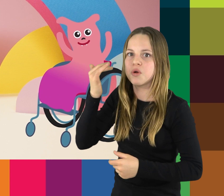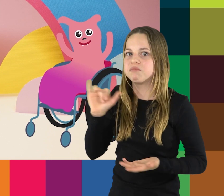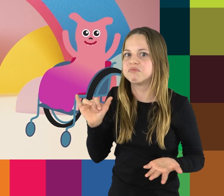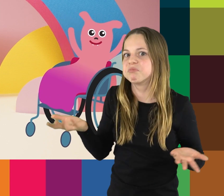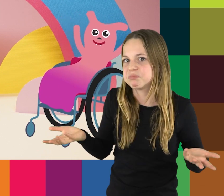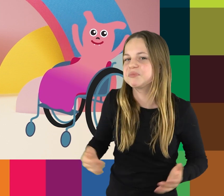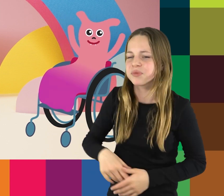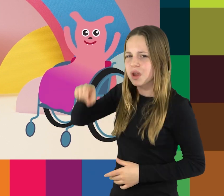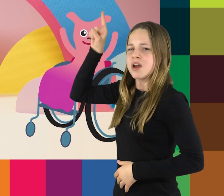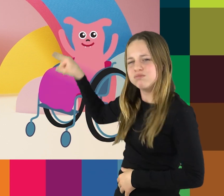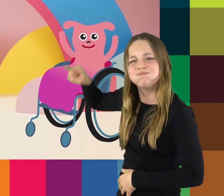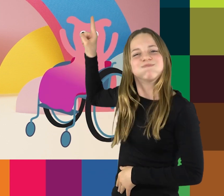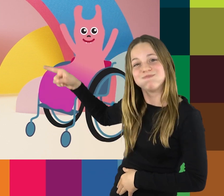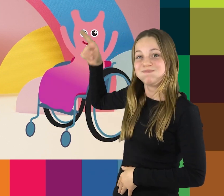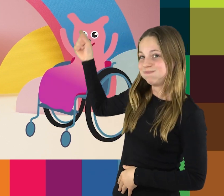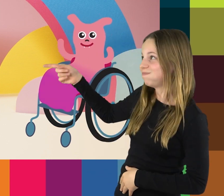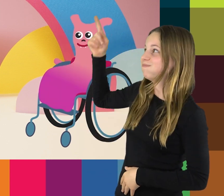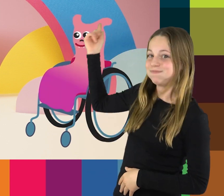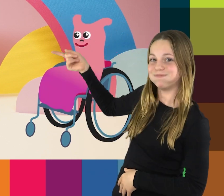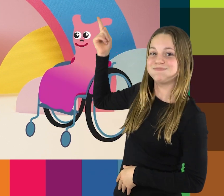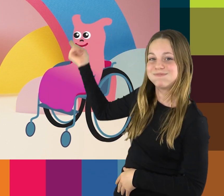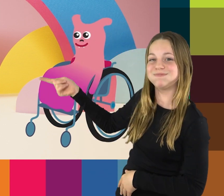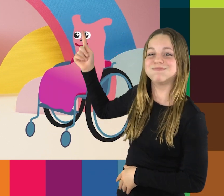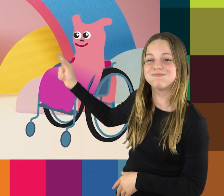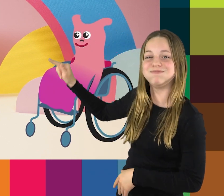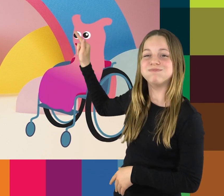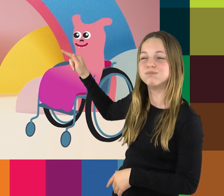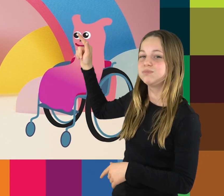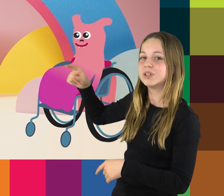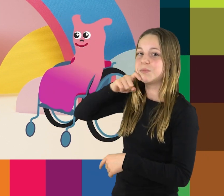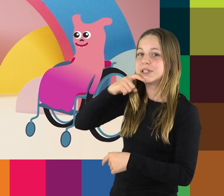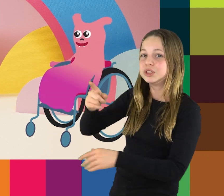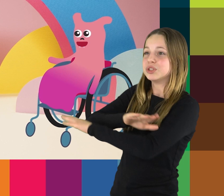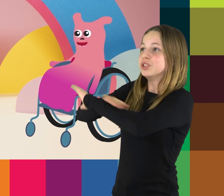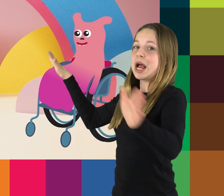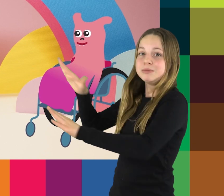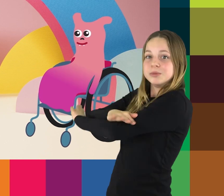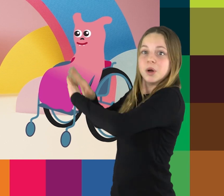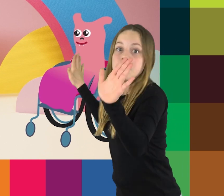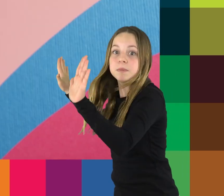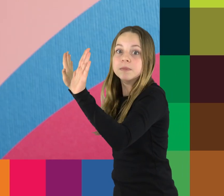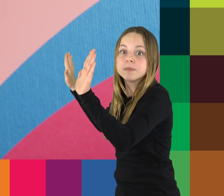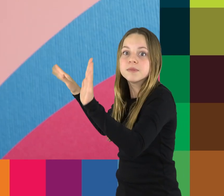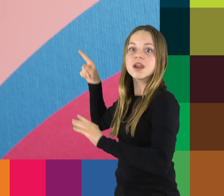Tournez, tournez les couleurs. Lipa, dis stop. Stop!